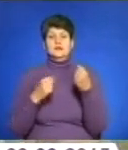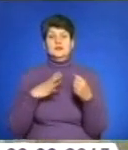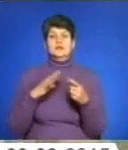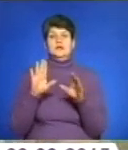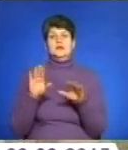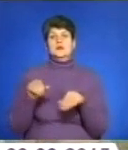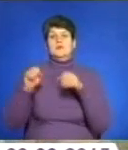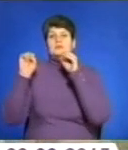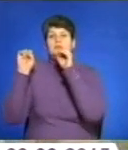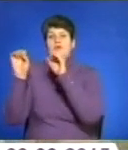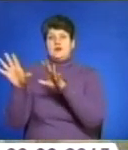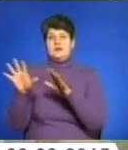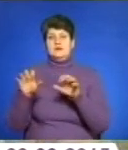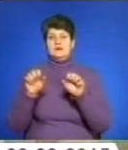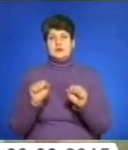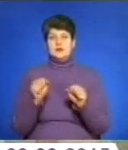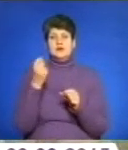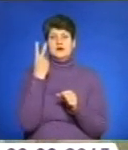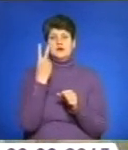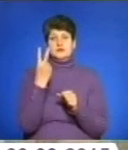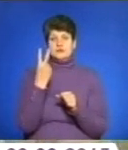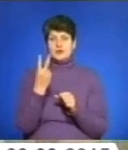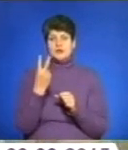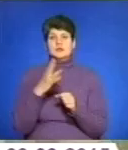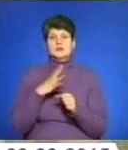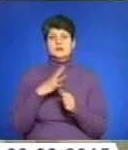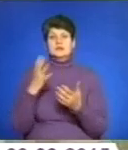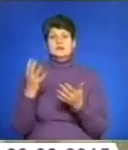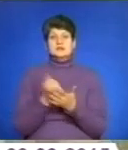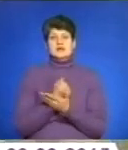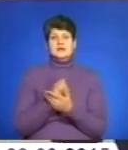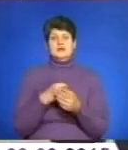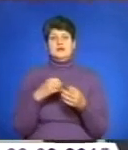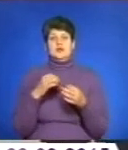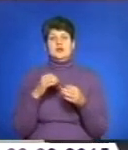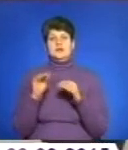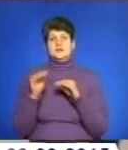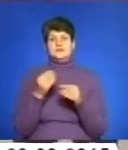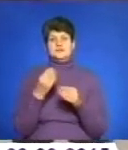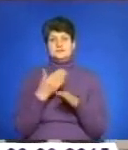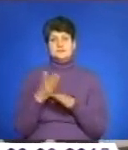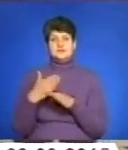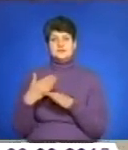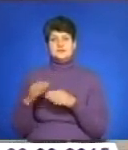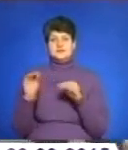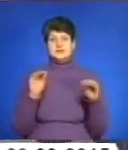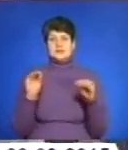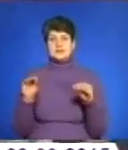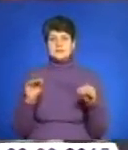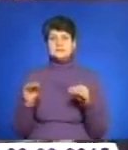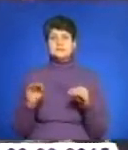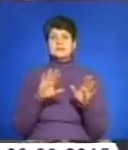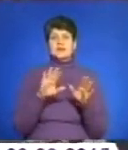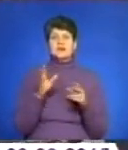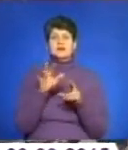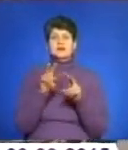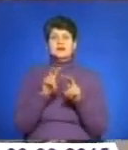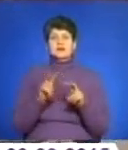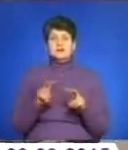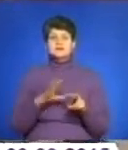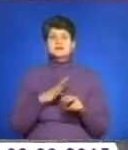повернуті власнику, від 2 транспортних засобів були знайдені автозапчастини. Молодик у злочинах зізнався. Вже під час розслідування